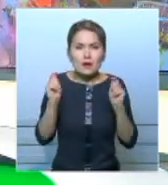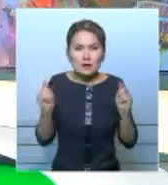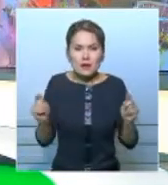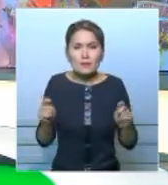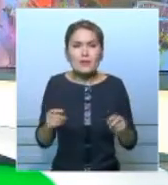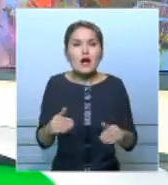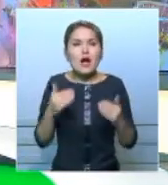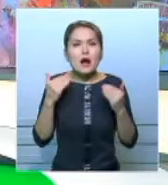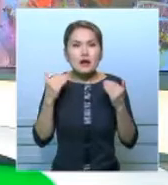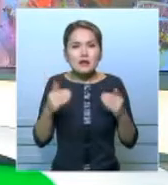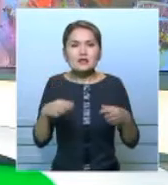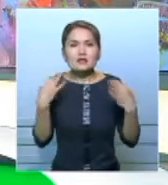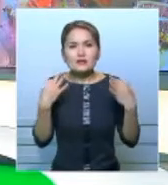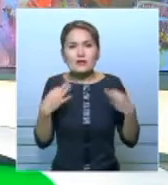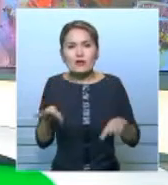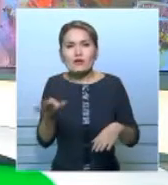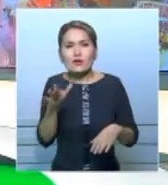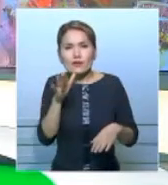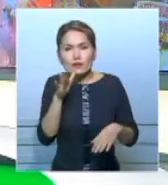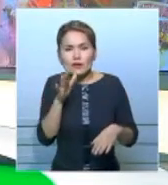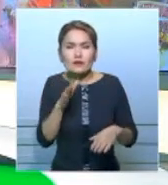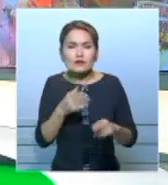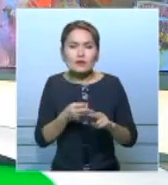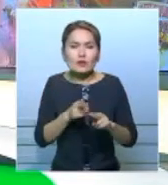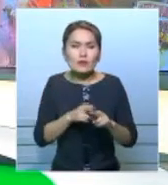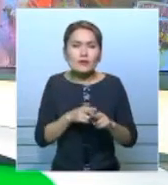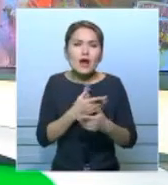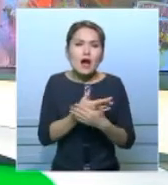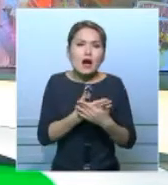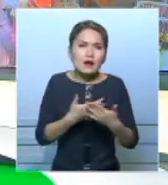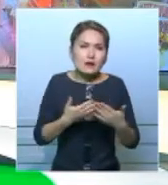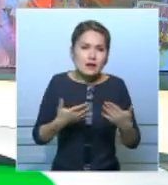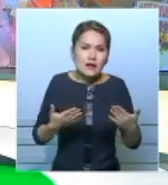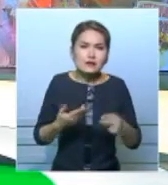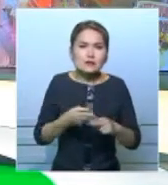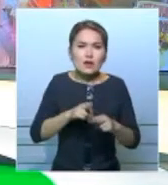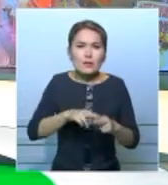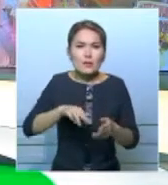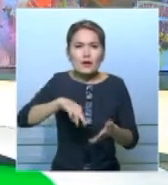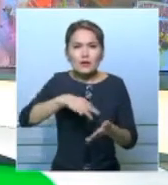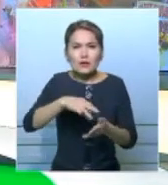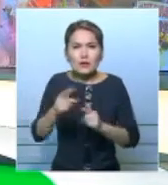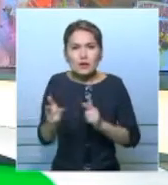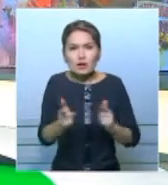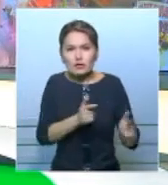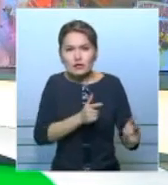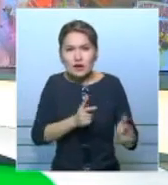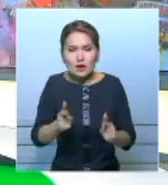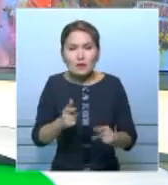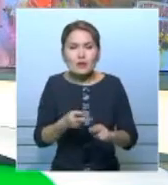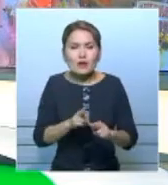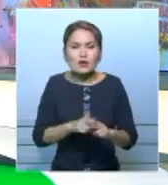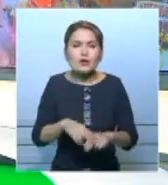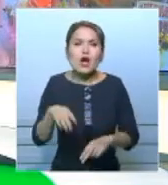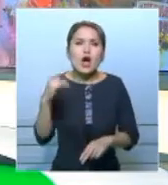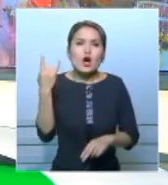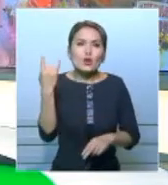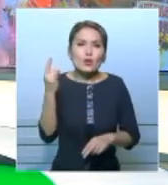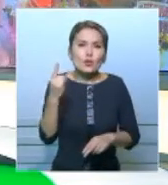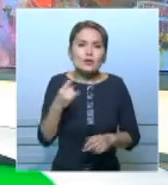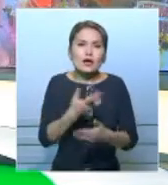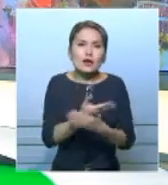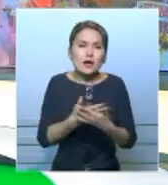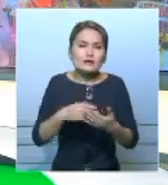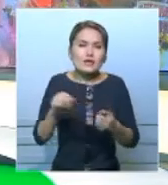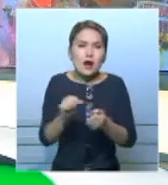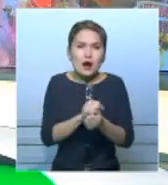ол, бос уақытында шығармашылықпен айналысуда. Оның шеберханасынан тәттілермен шоколадтарды қуыршақ пен қағаз гүлдермен